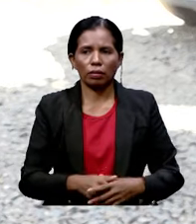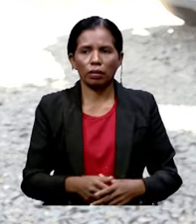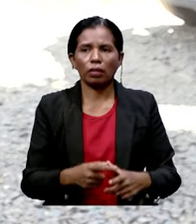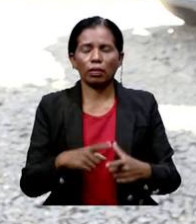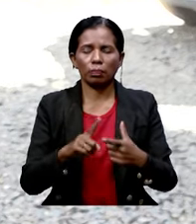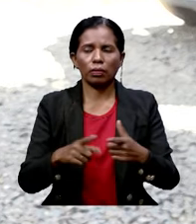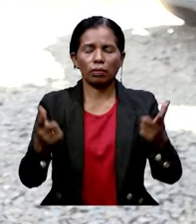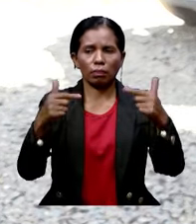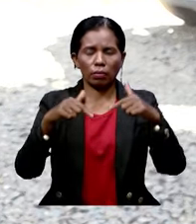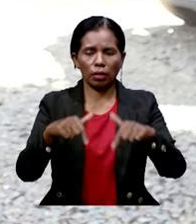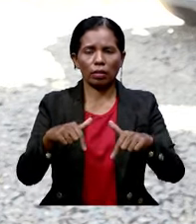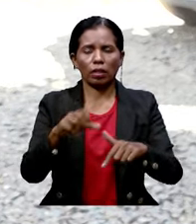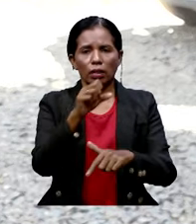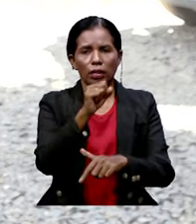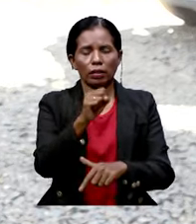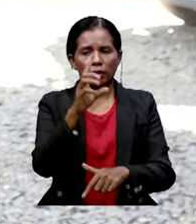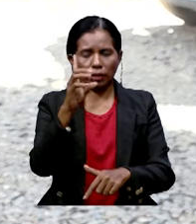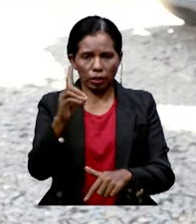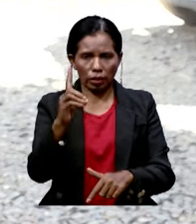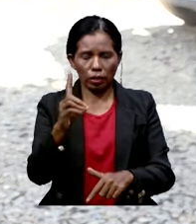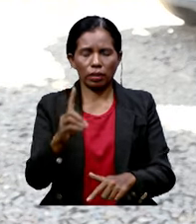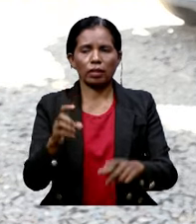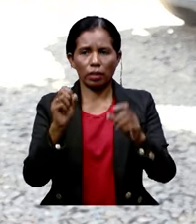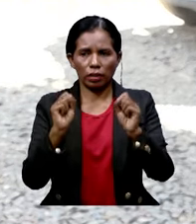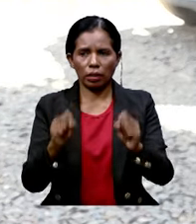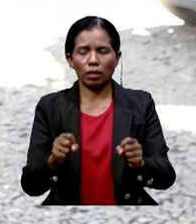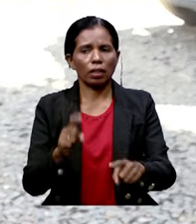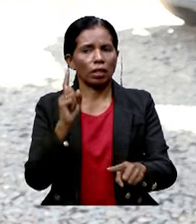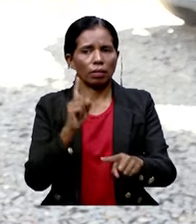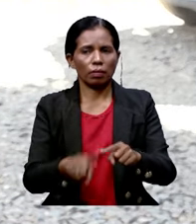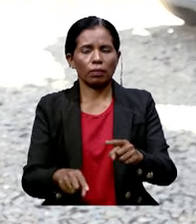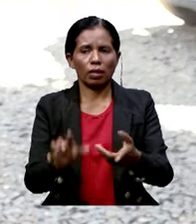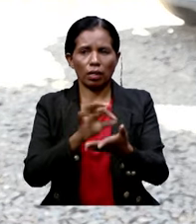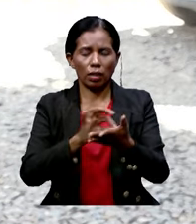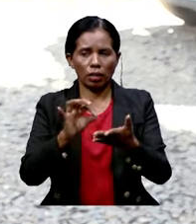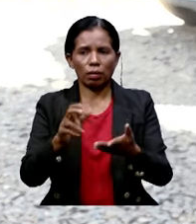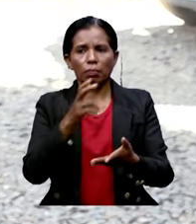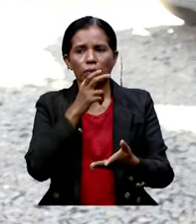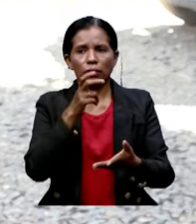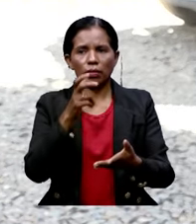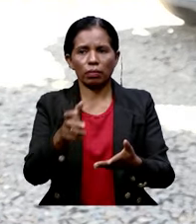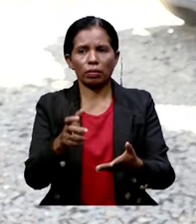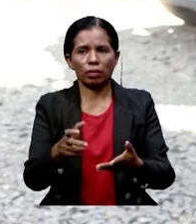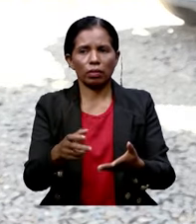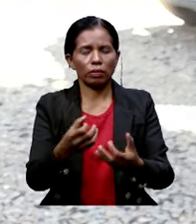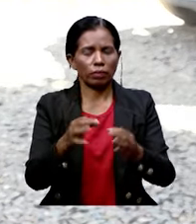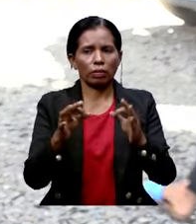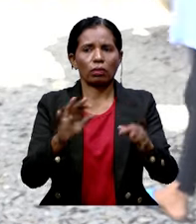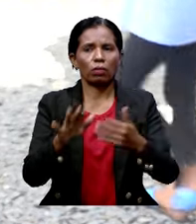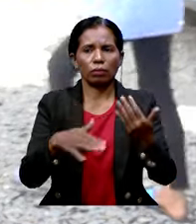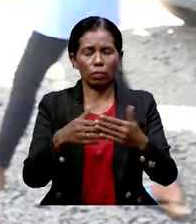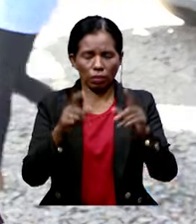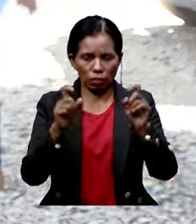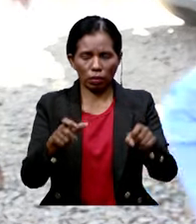Depois mai ensino sekundari ne label hakere portugues i herohan tetu ni herohan. Otho ting